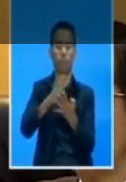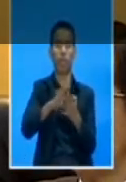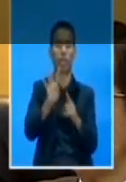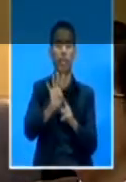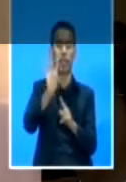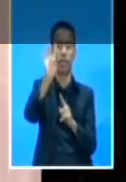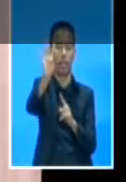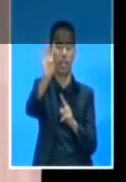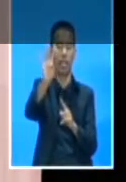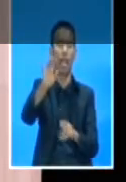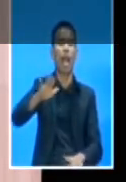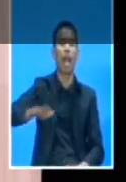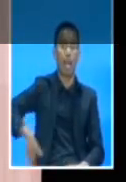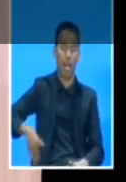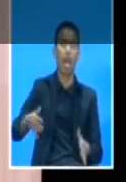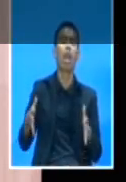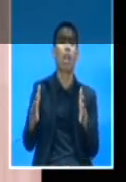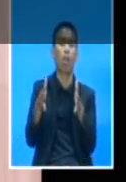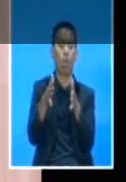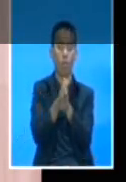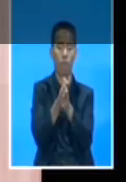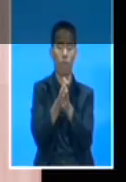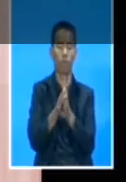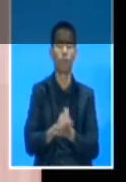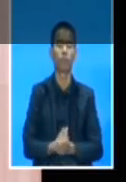หลังๆผมจะรวบเลยนะครับ